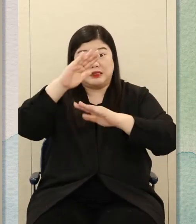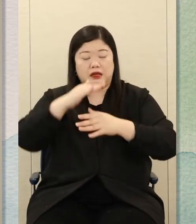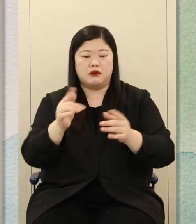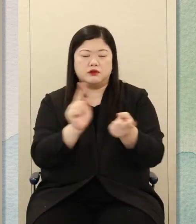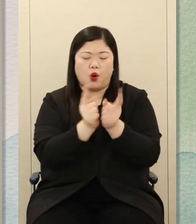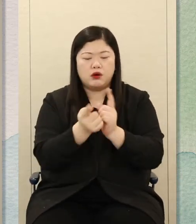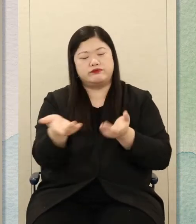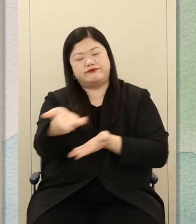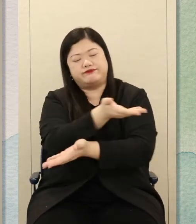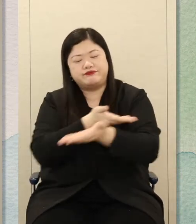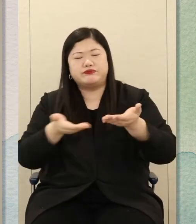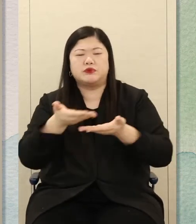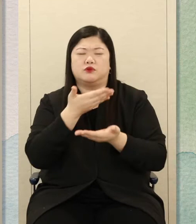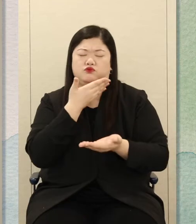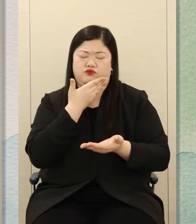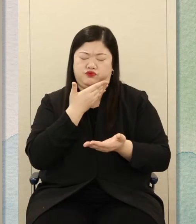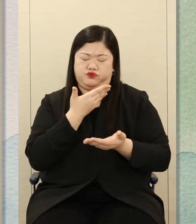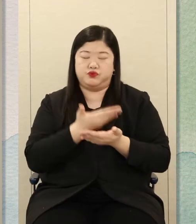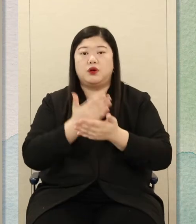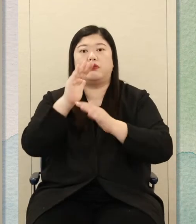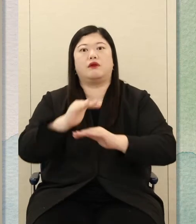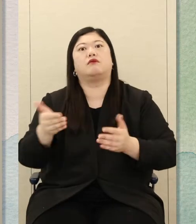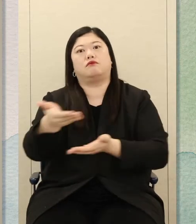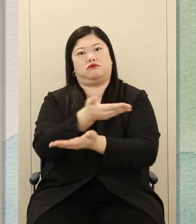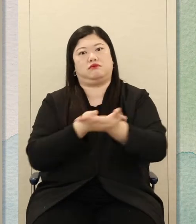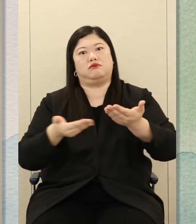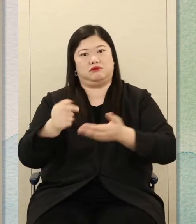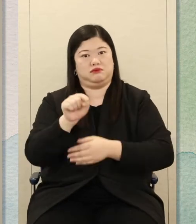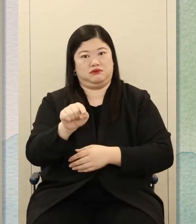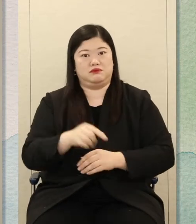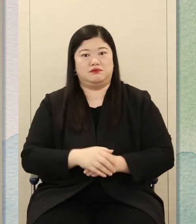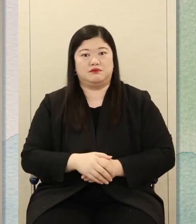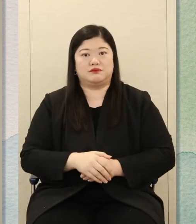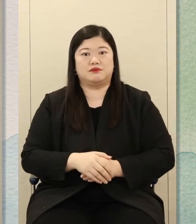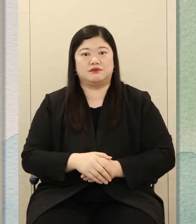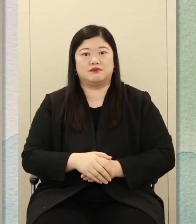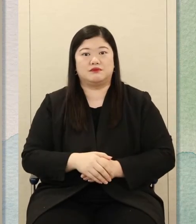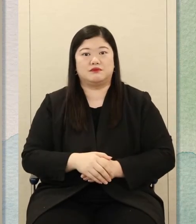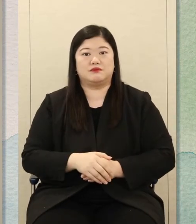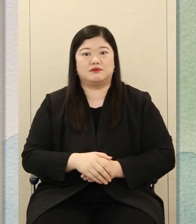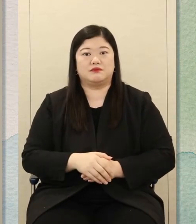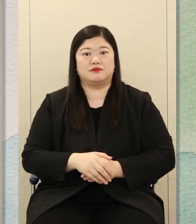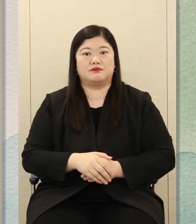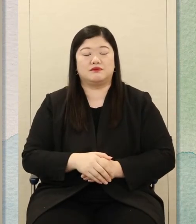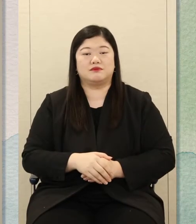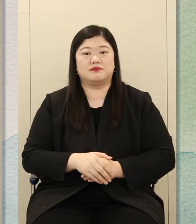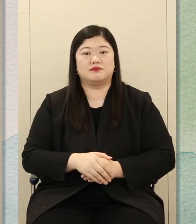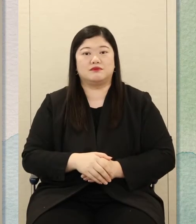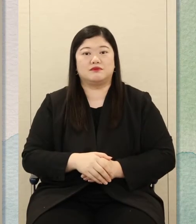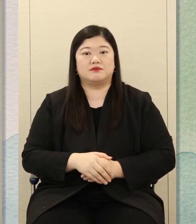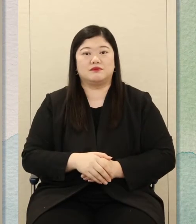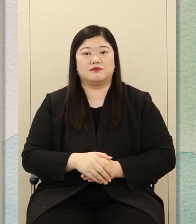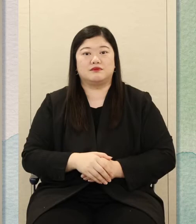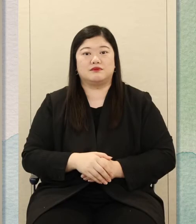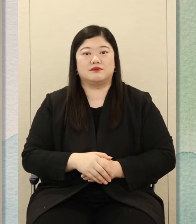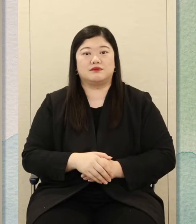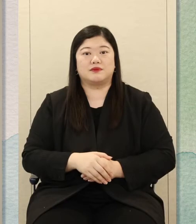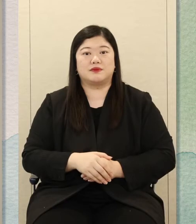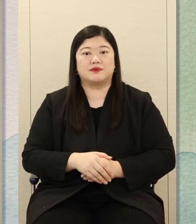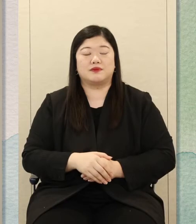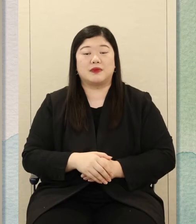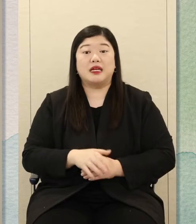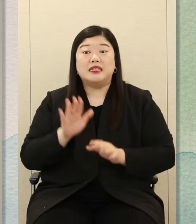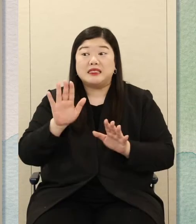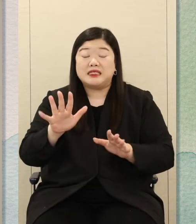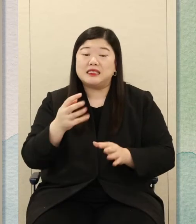저게 너무너무나 중요해요. 한국의 도시들은요. 고향이 아니잖아요. 대부분. 다 뜨내기예요.